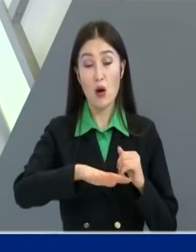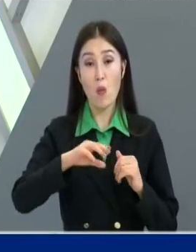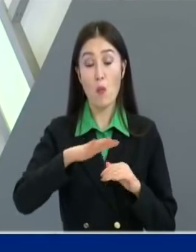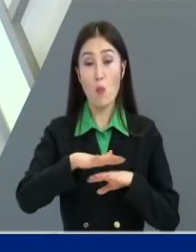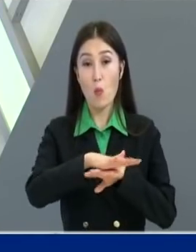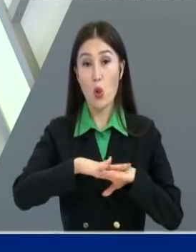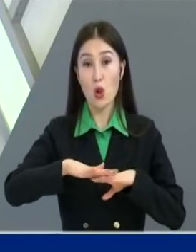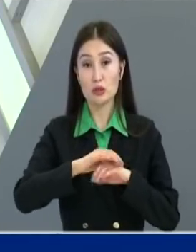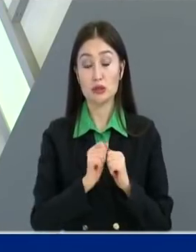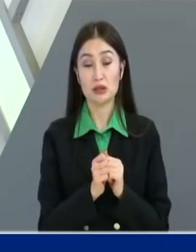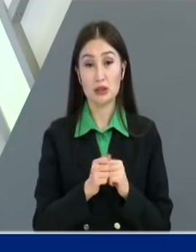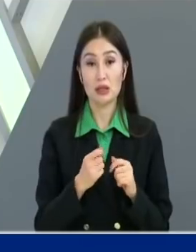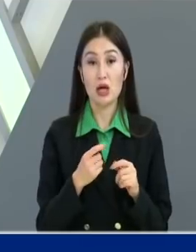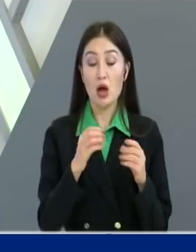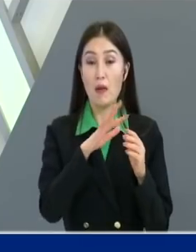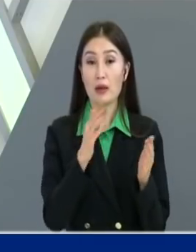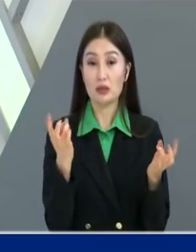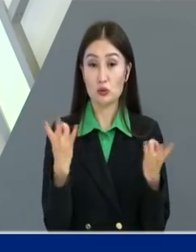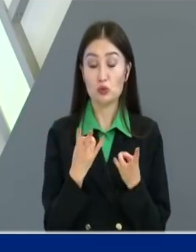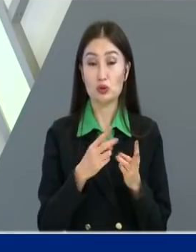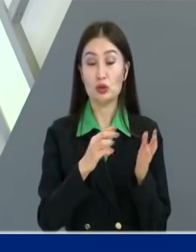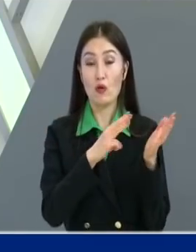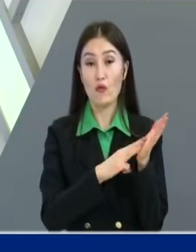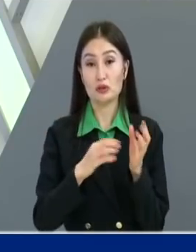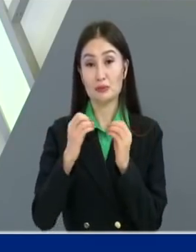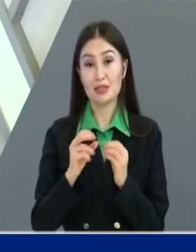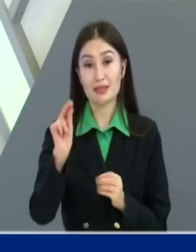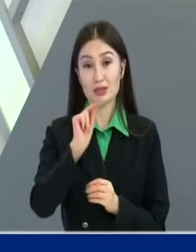необходимо минимум 8-10 часов. Работы ведутся с самого утра.